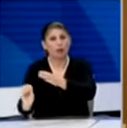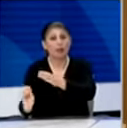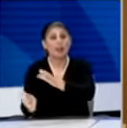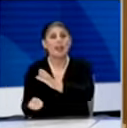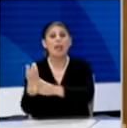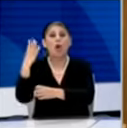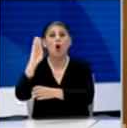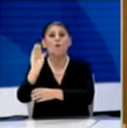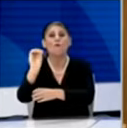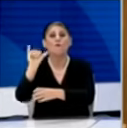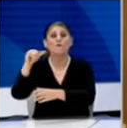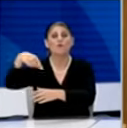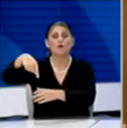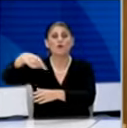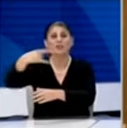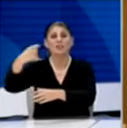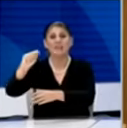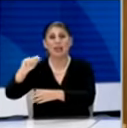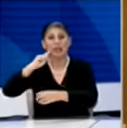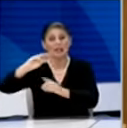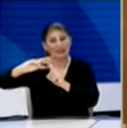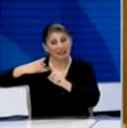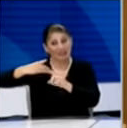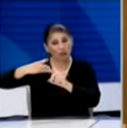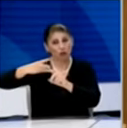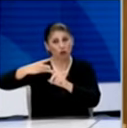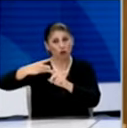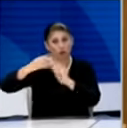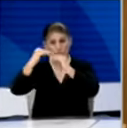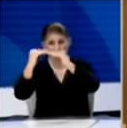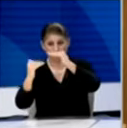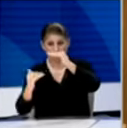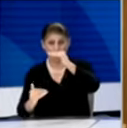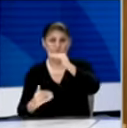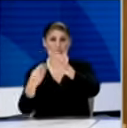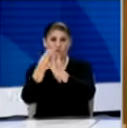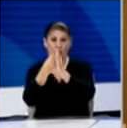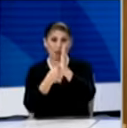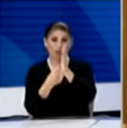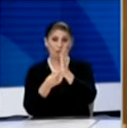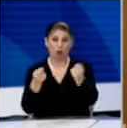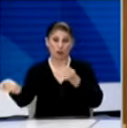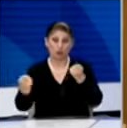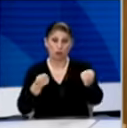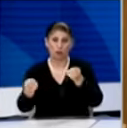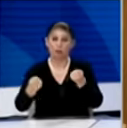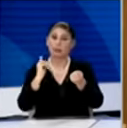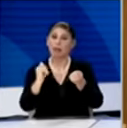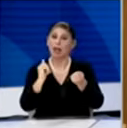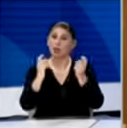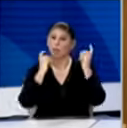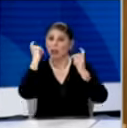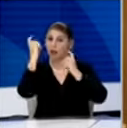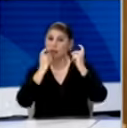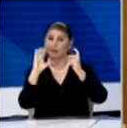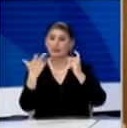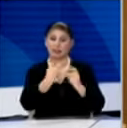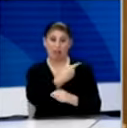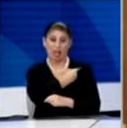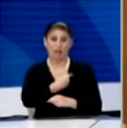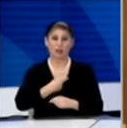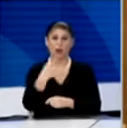τάξη στην πυροσβεστική επί του κυρίου Μητσοτάκη και αναρωτιούνται ακόμη γιατί έγινε